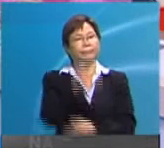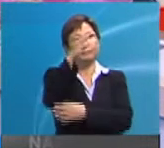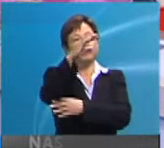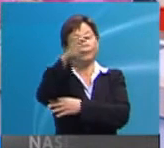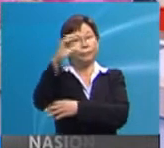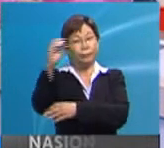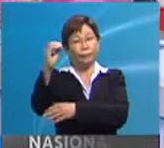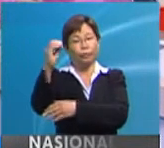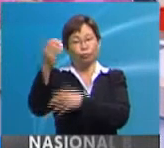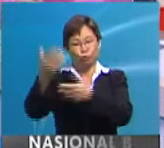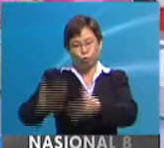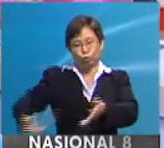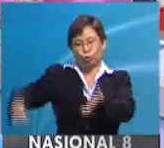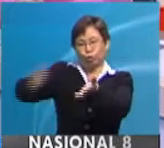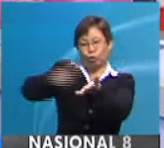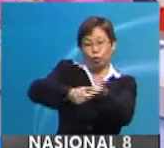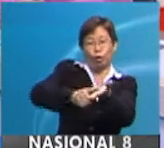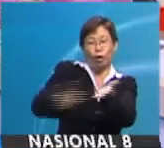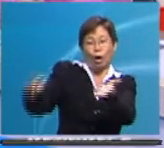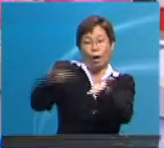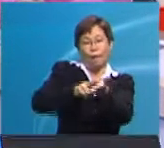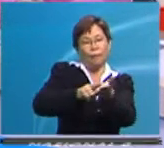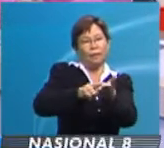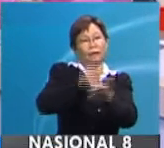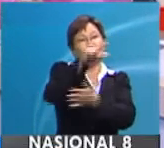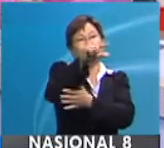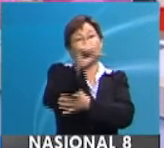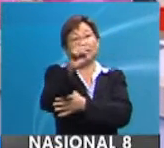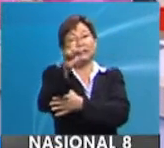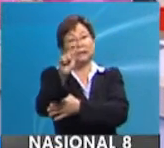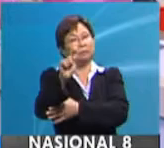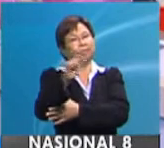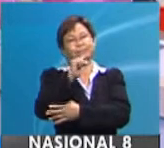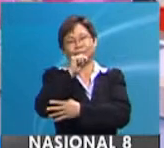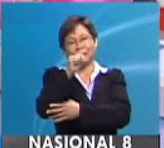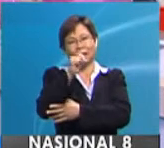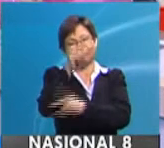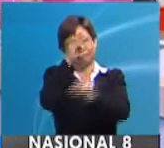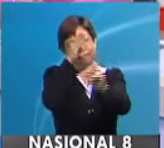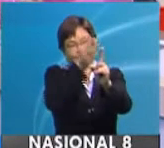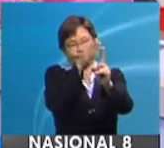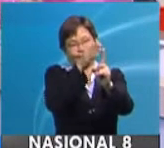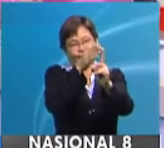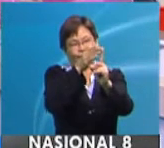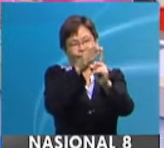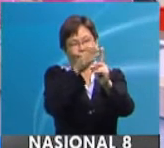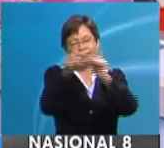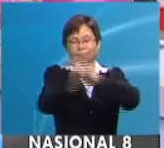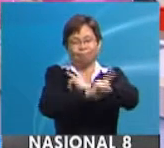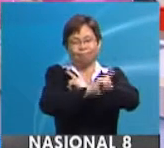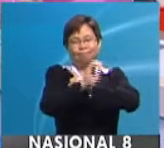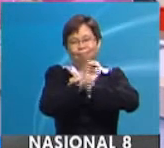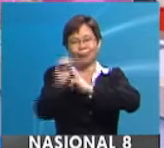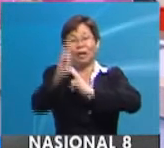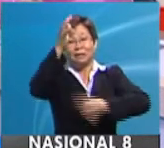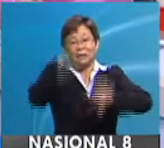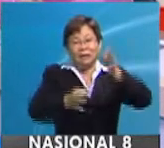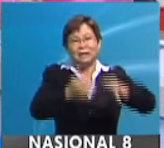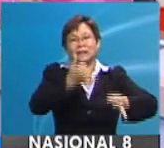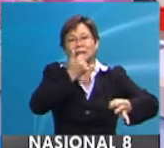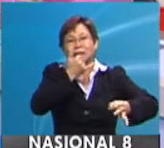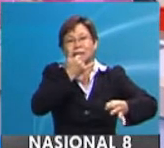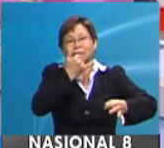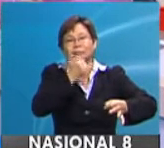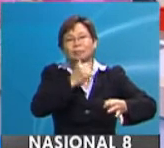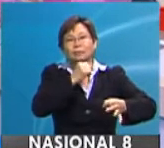Syarikat yang telah berdaftar di bawah Cukai barang dan perkhidmatan GST tidak akan dikenakan sebarang penalti jika mereka melakukan kesalahan